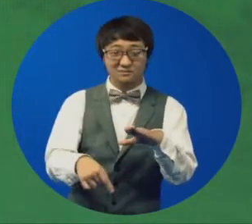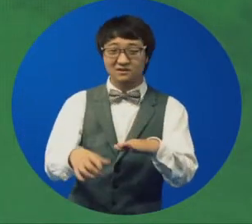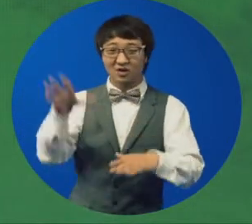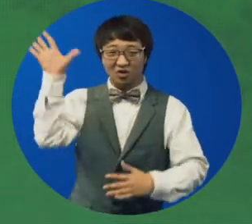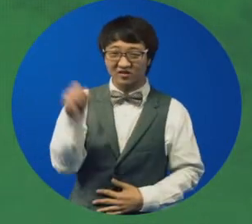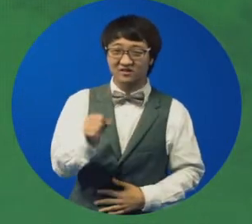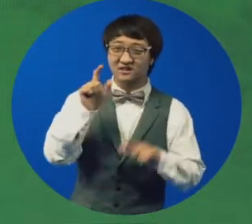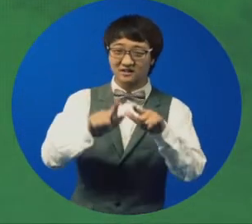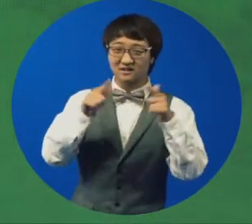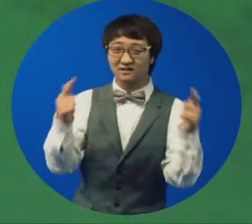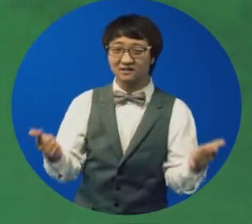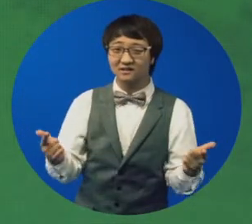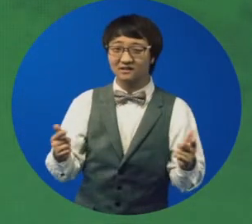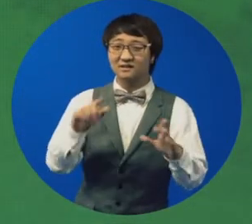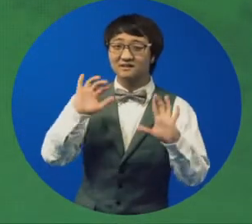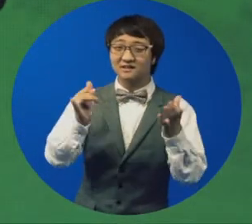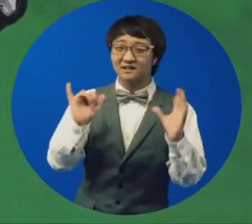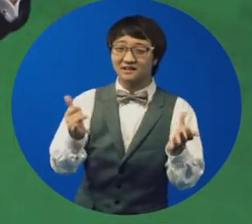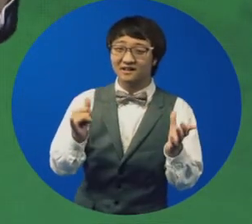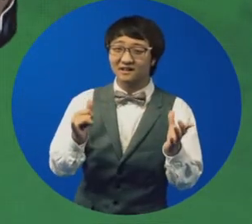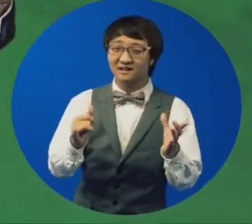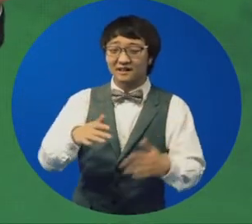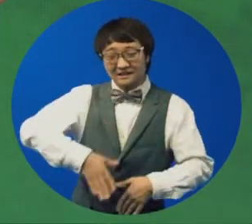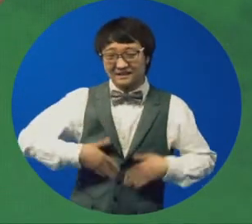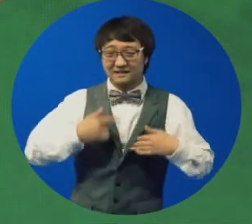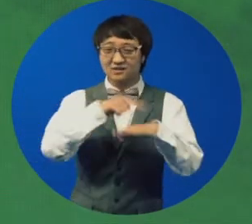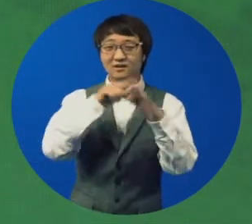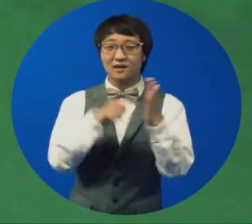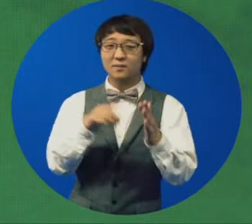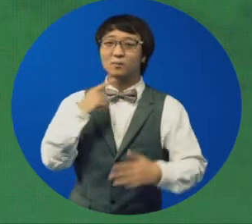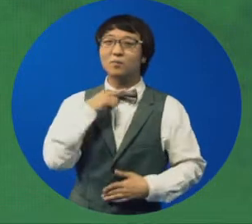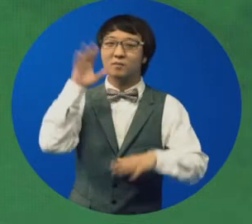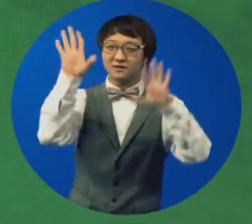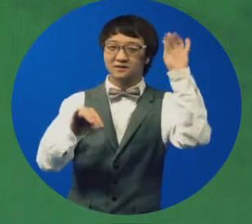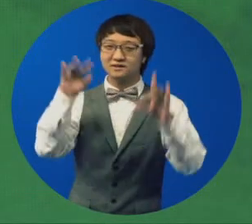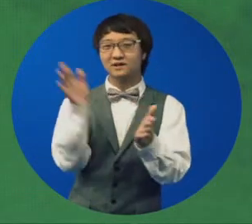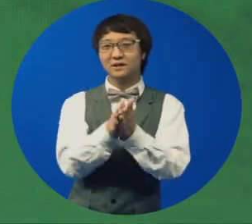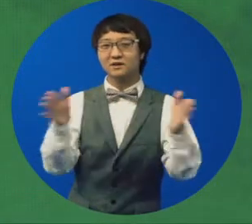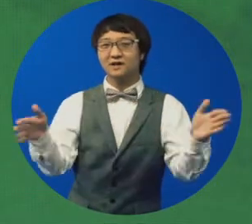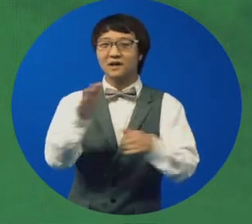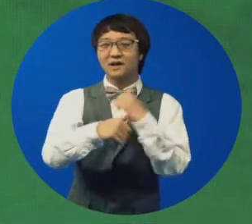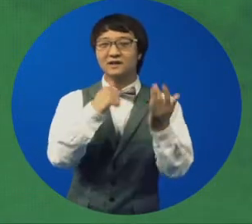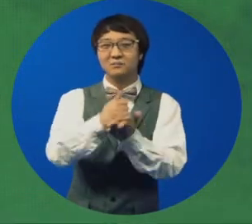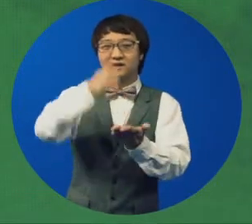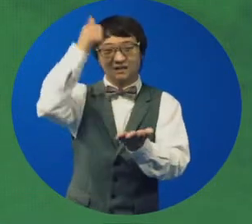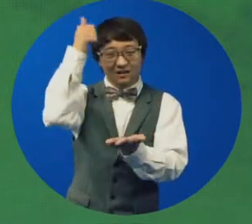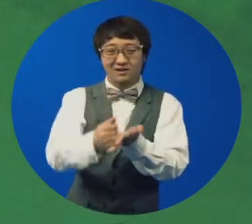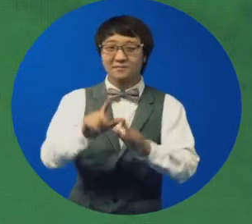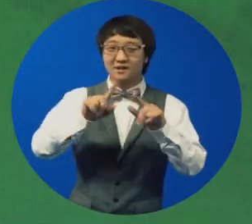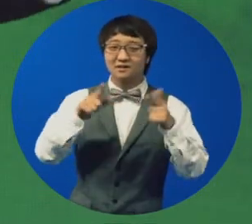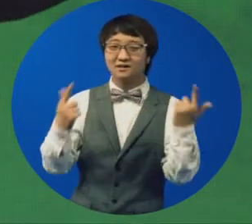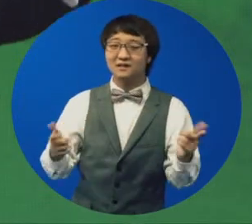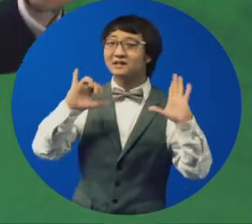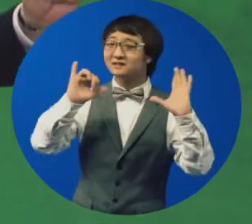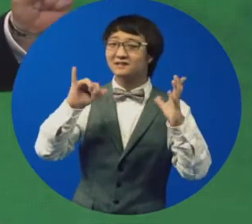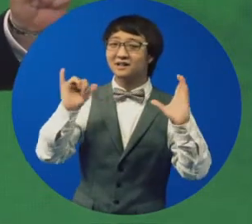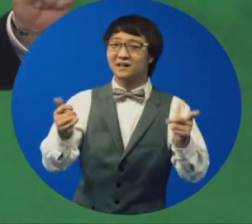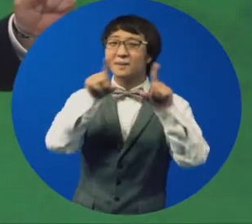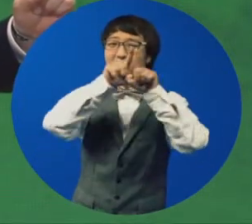그런데 우리들이 세상의 인정에 목마르기 시작하면 우리는 하나님의 탁월함이 아닌 세상의 평준화된